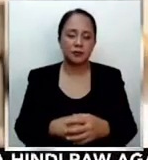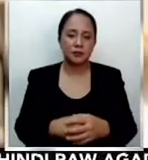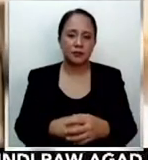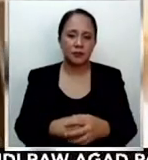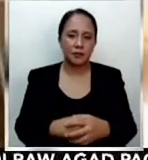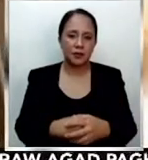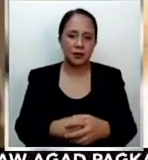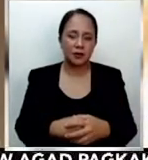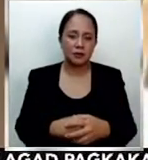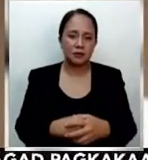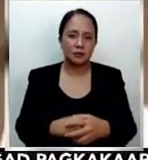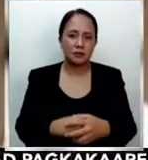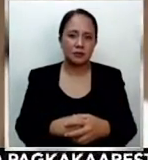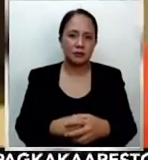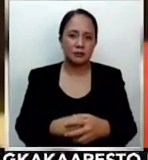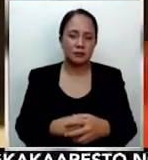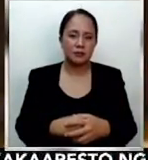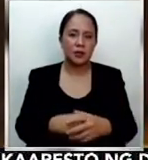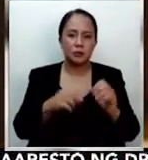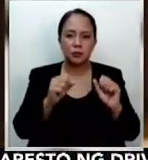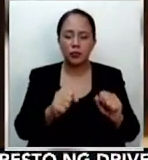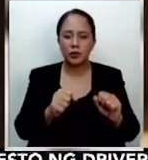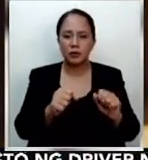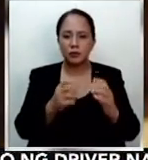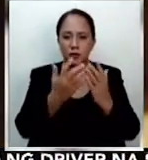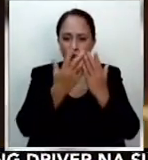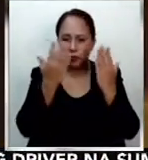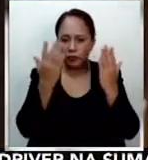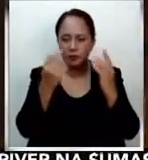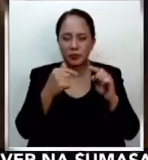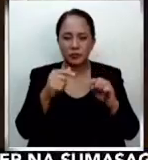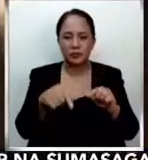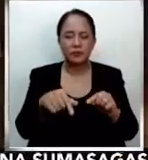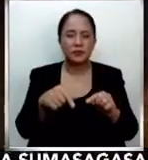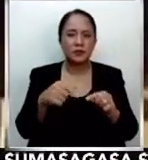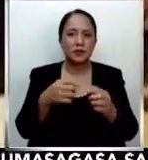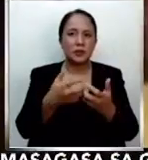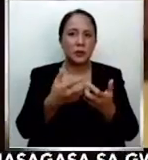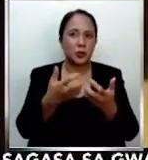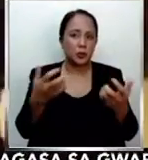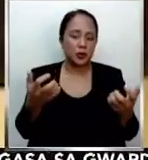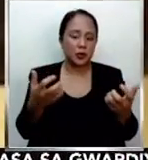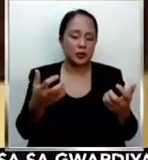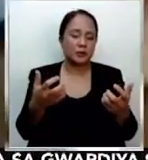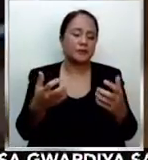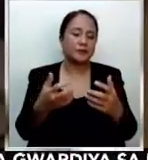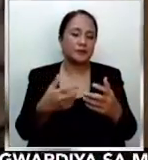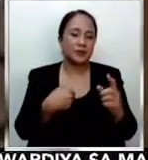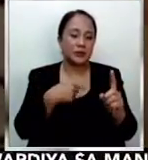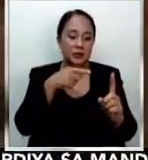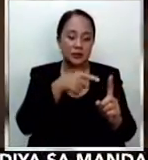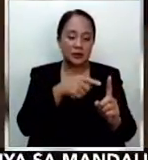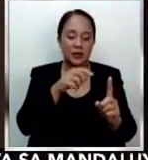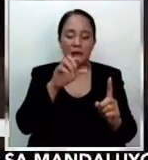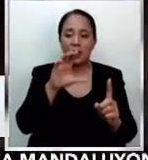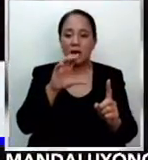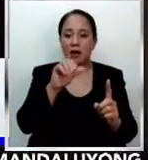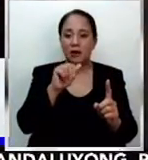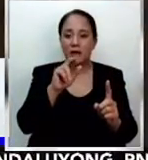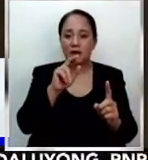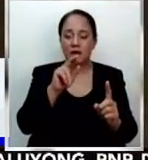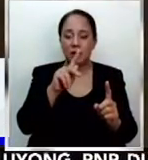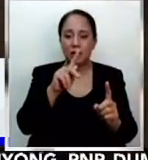naman takpan yan. Pwede mo naman takpan mo na lang. Sa iwalay na operasyon, hindi na nakapalag ang suspect na si Carl Angelo Lopez Ruiz. Wanted siya